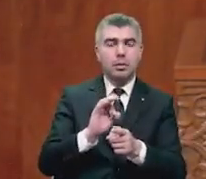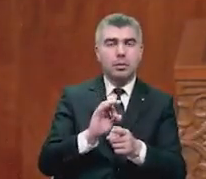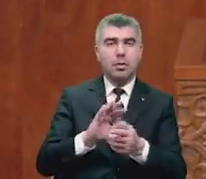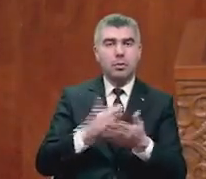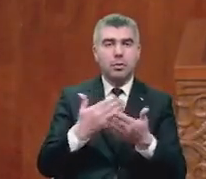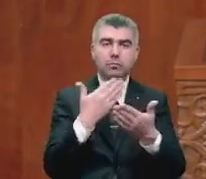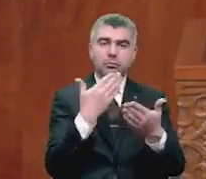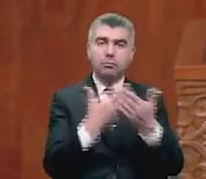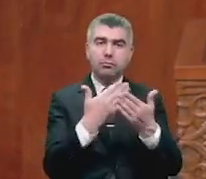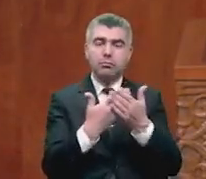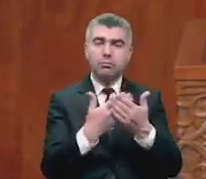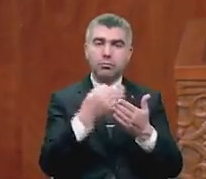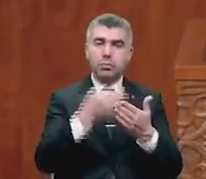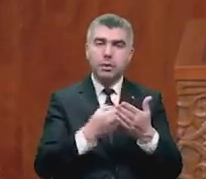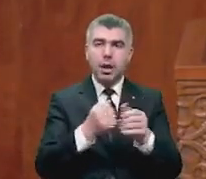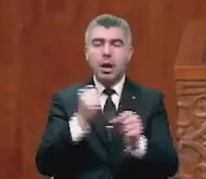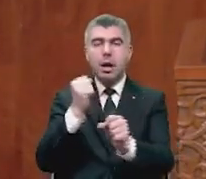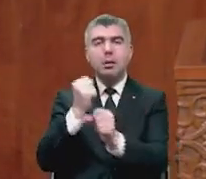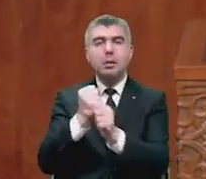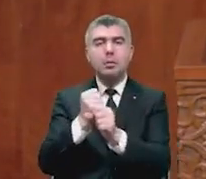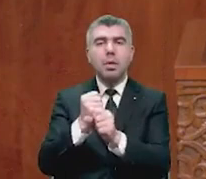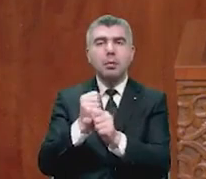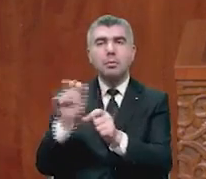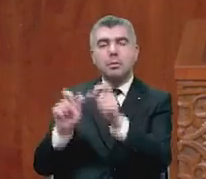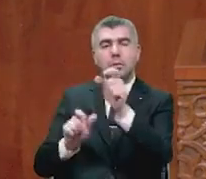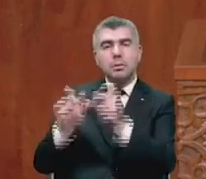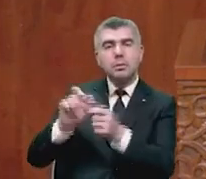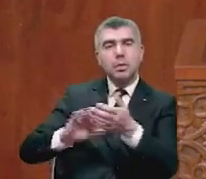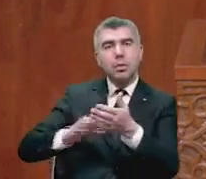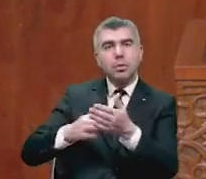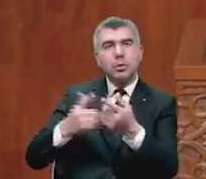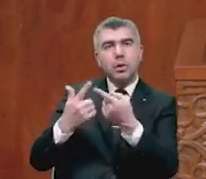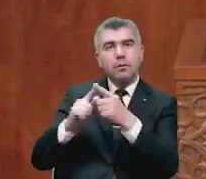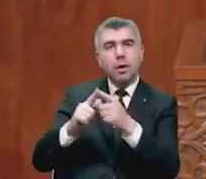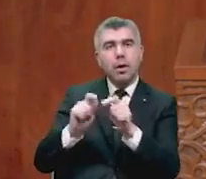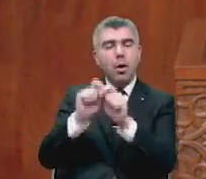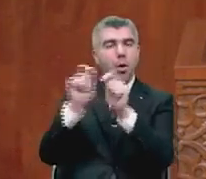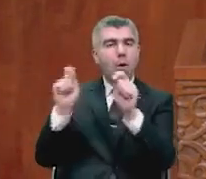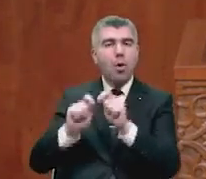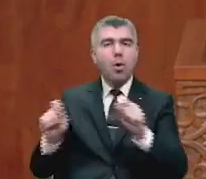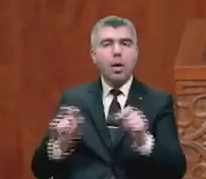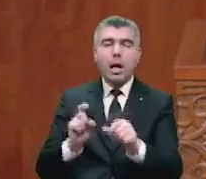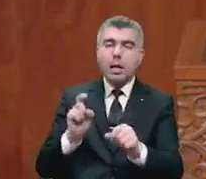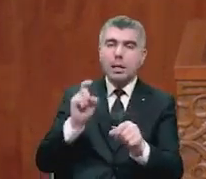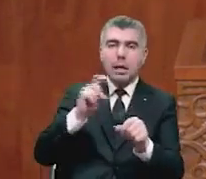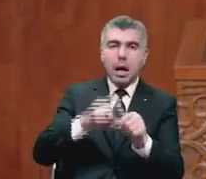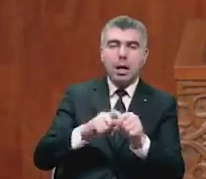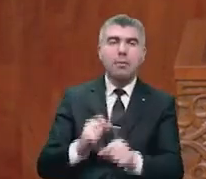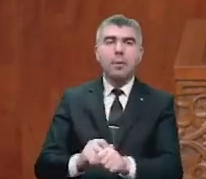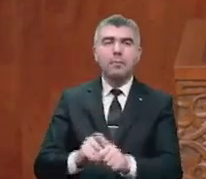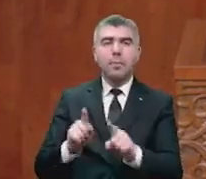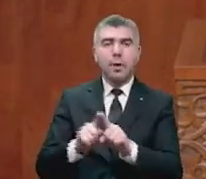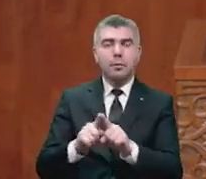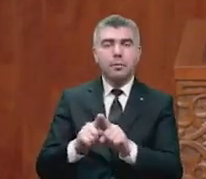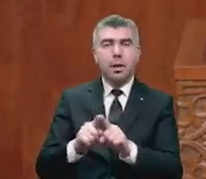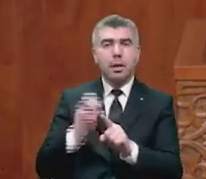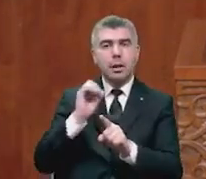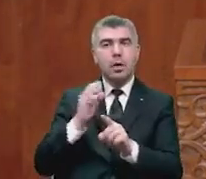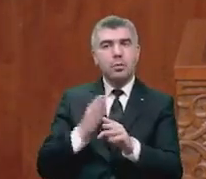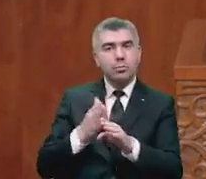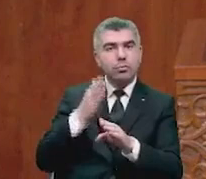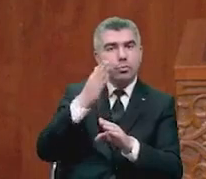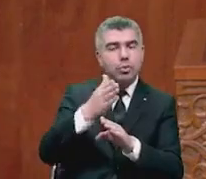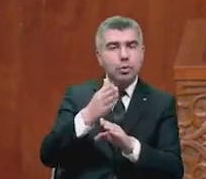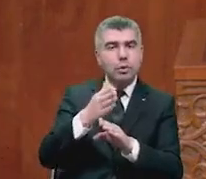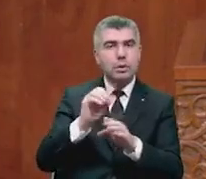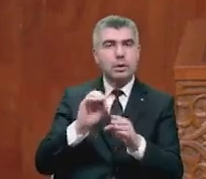الواقع للطبقة العاملة في حقها الكوني في ممارسة الحرية النقابية، الحق في التنظيم، الحق في